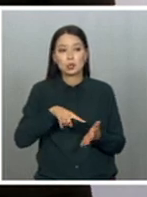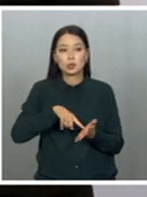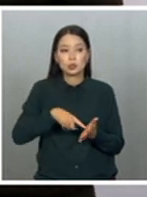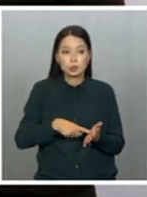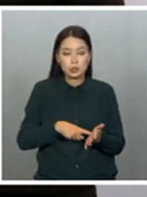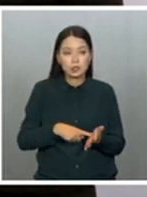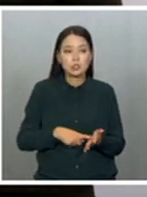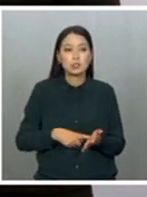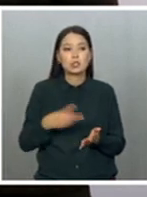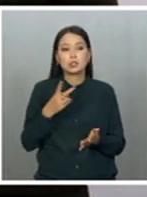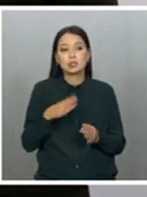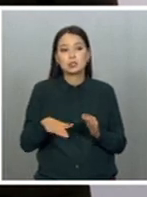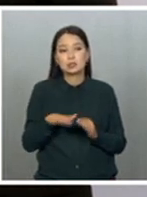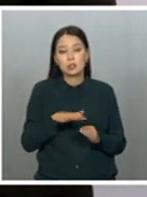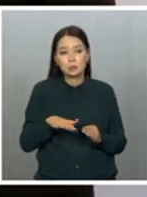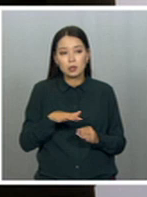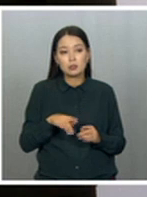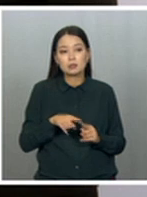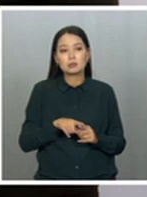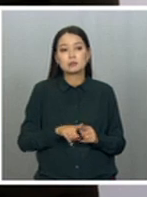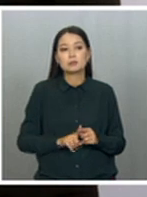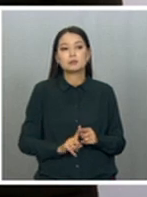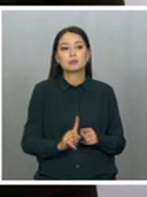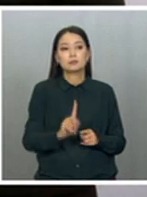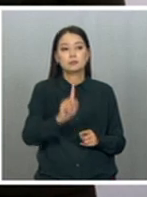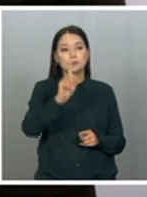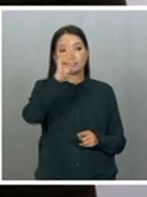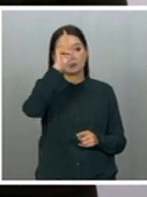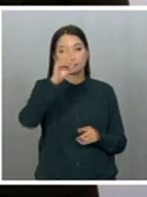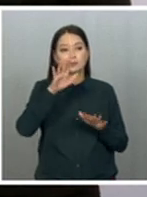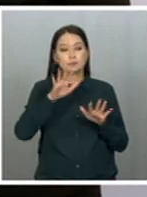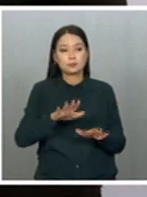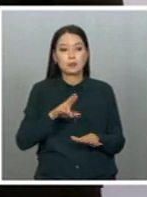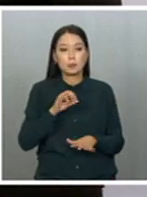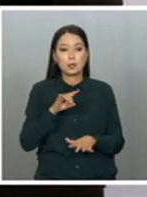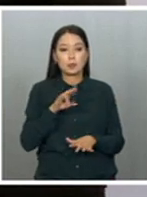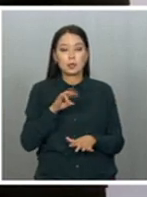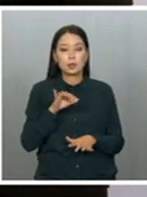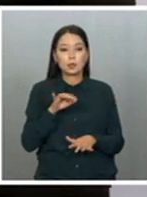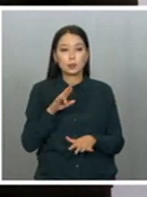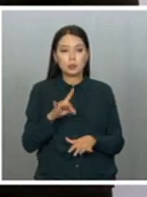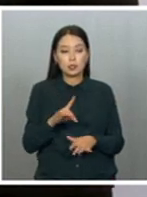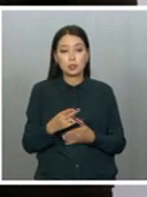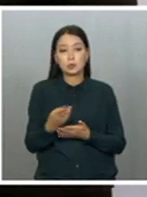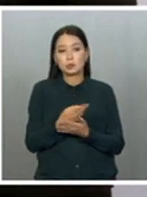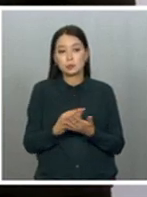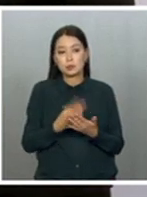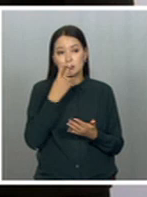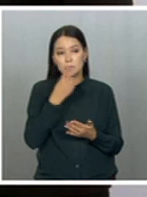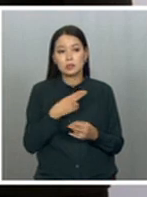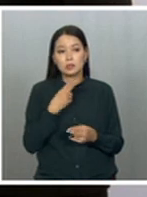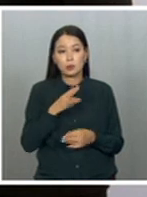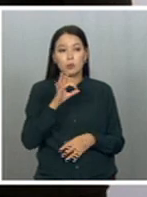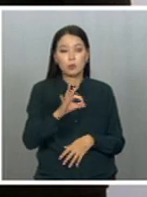келген нүктесінен екінші табан жазықтығына түсірілген перпендикуляр. Суретте